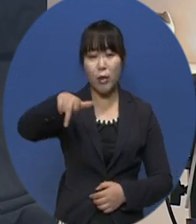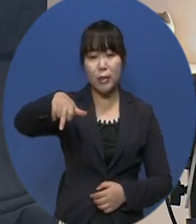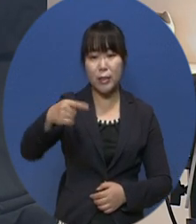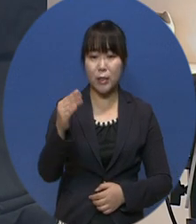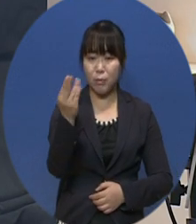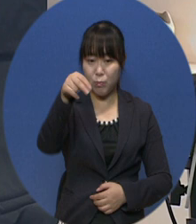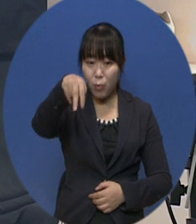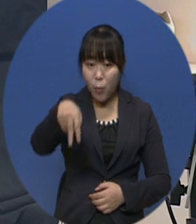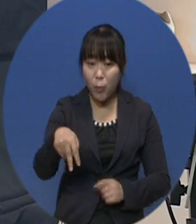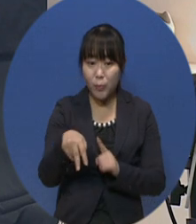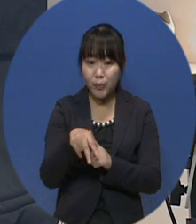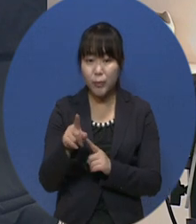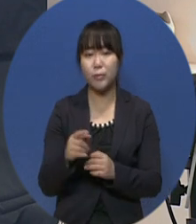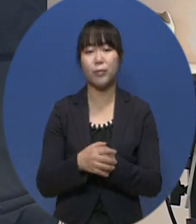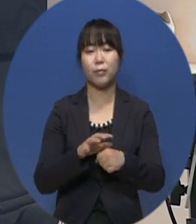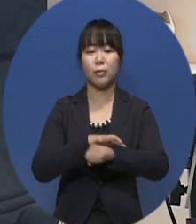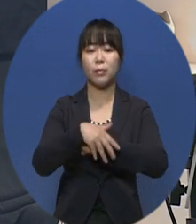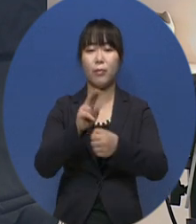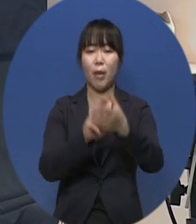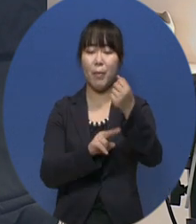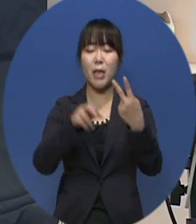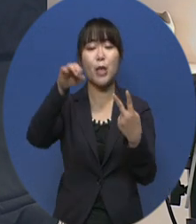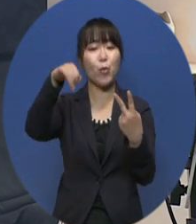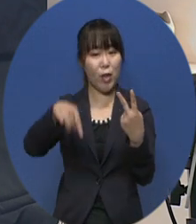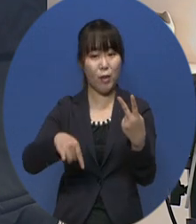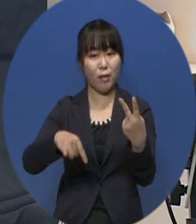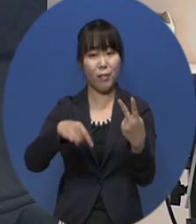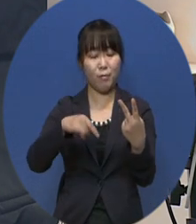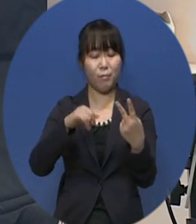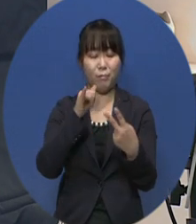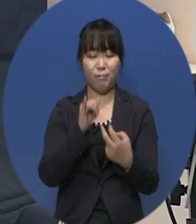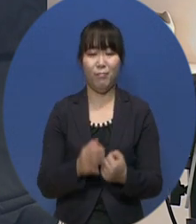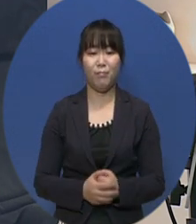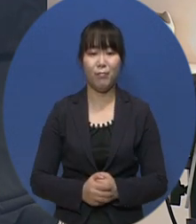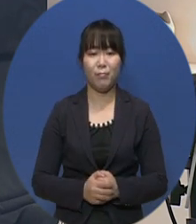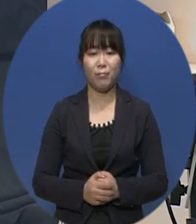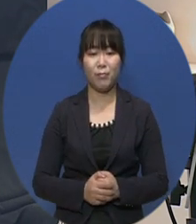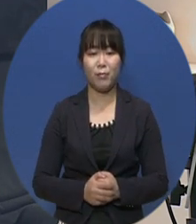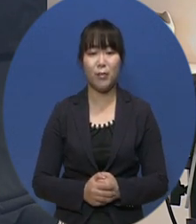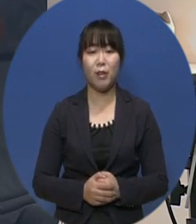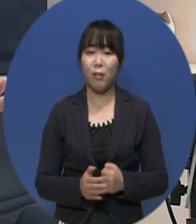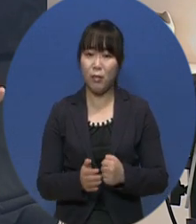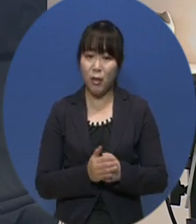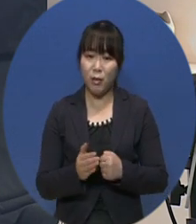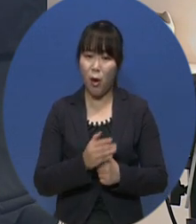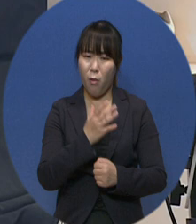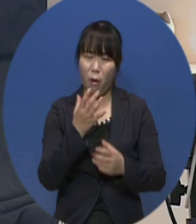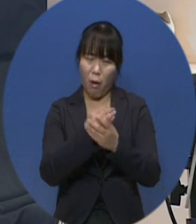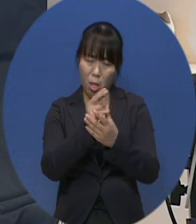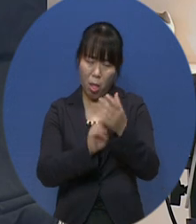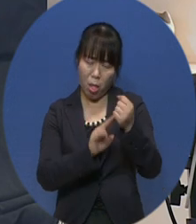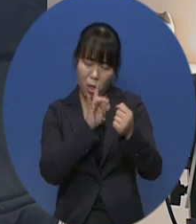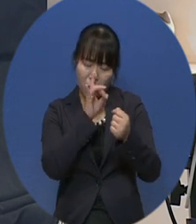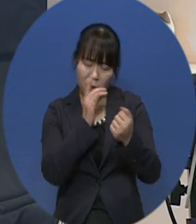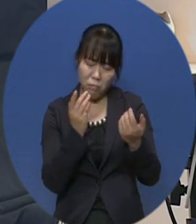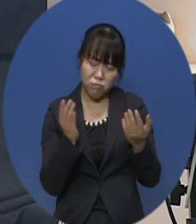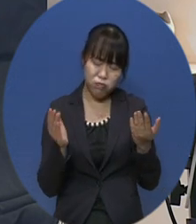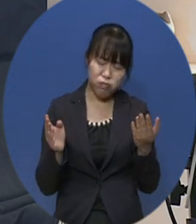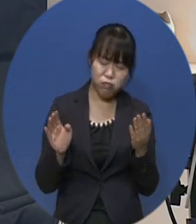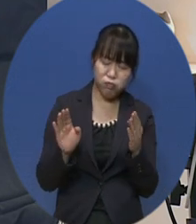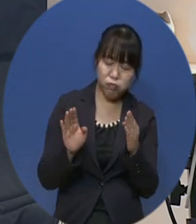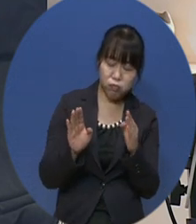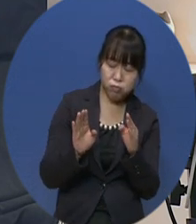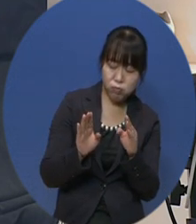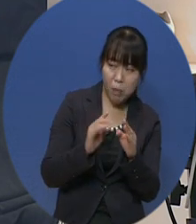지금 워커봇이 전 세계 판매 2위에 올라갔을 정도로 아. 그러니까 매출이 전혀 없어서 화사물을 닫으려고 그랬던 회사가